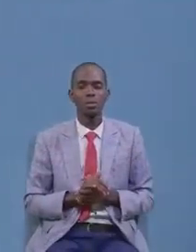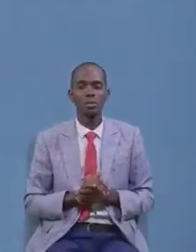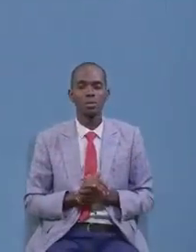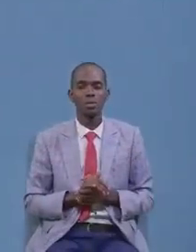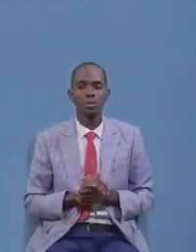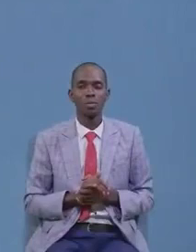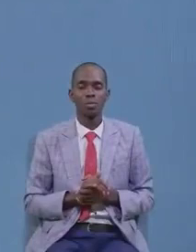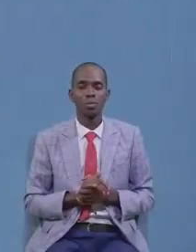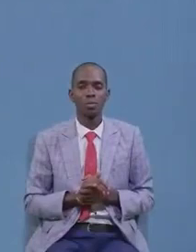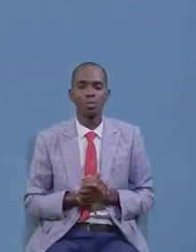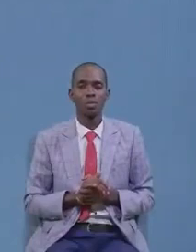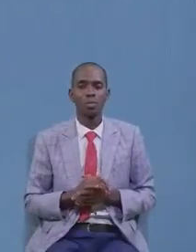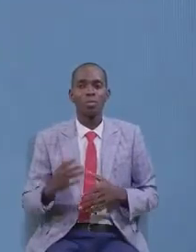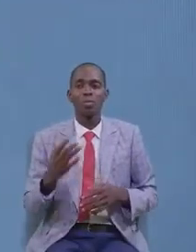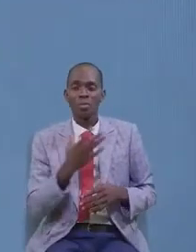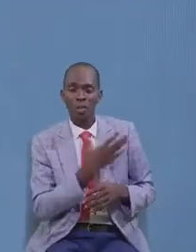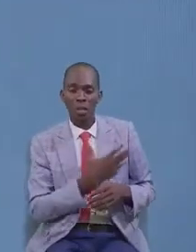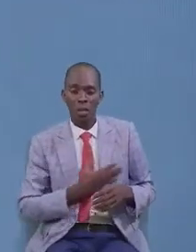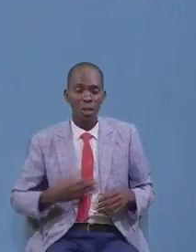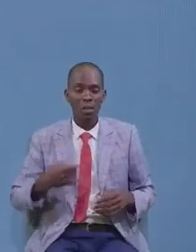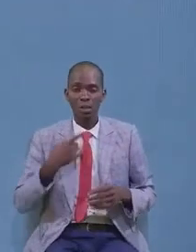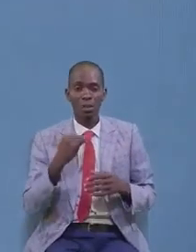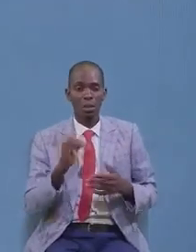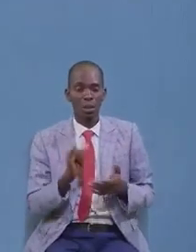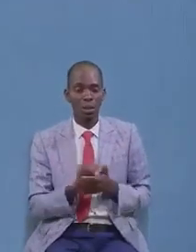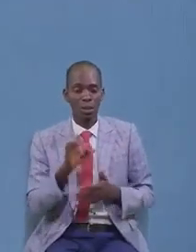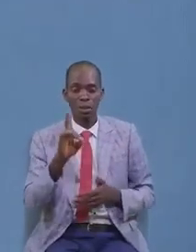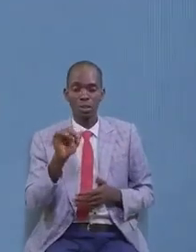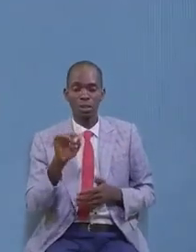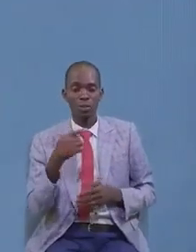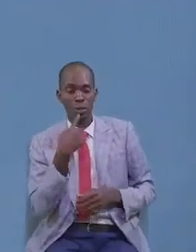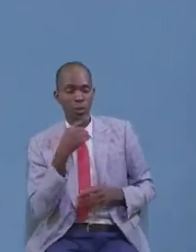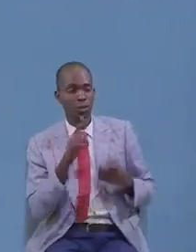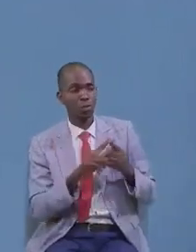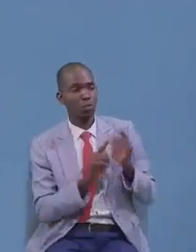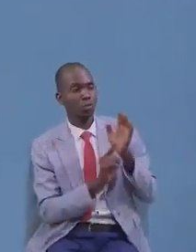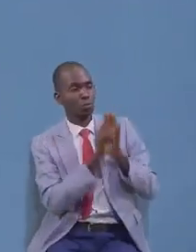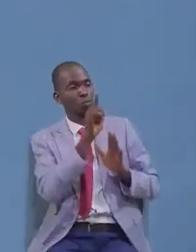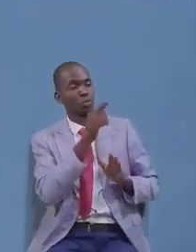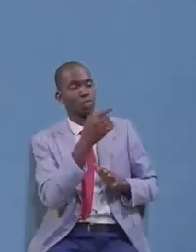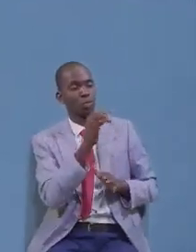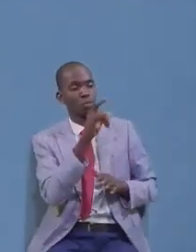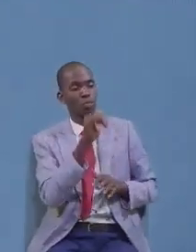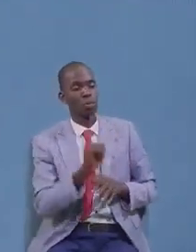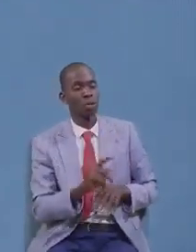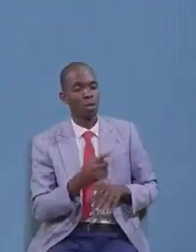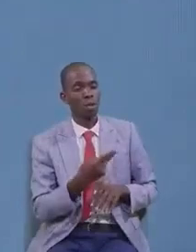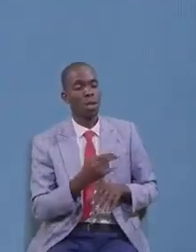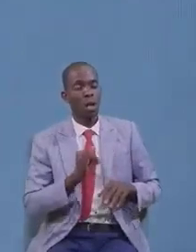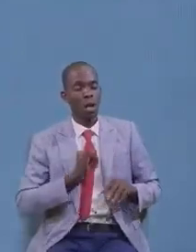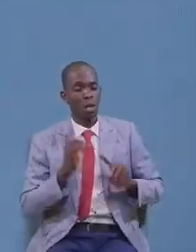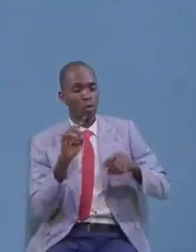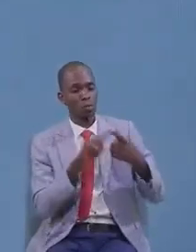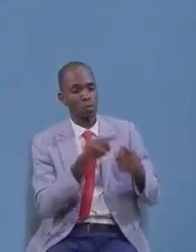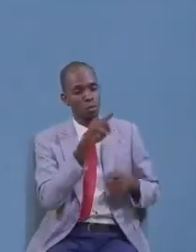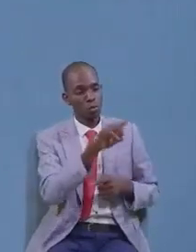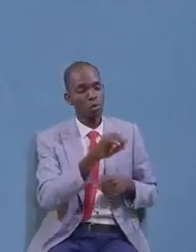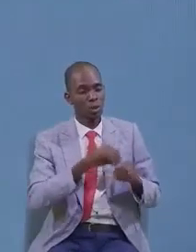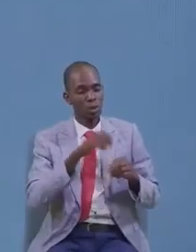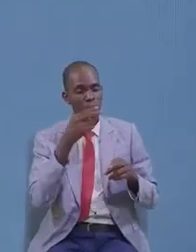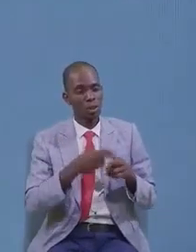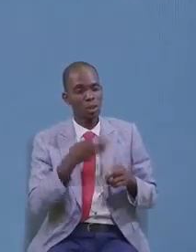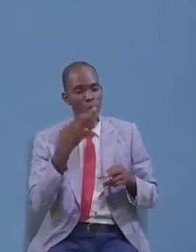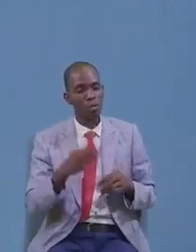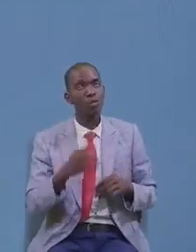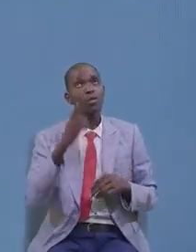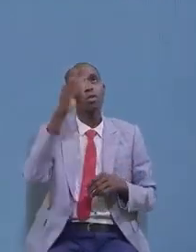వారు రక్షించబడతారు. And he says, I come to you in the name of the God of Israel that you have defied.